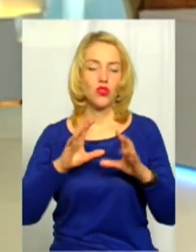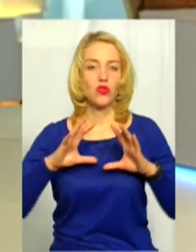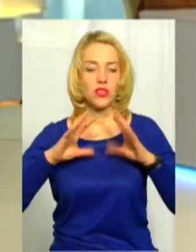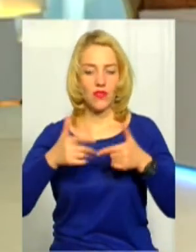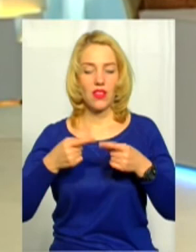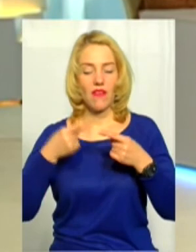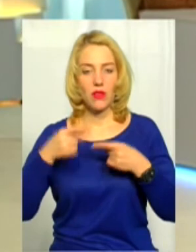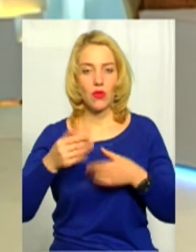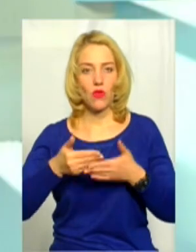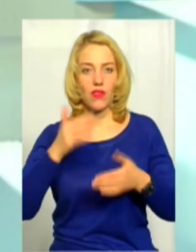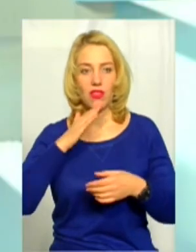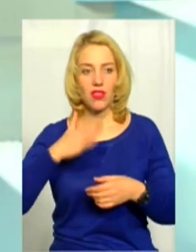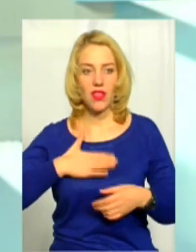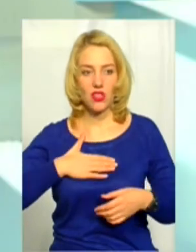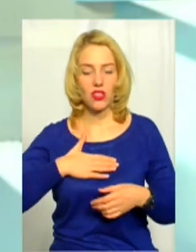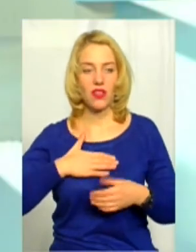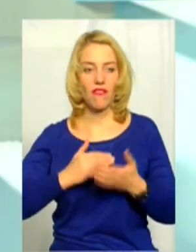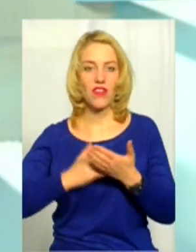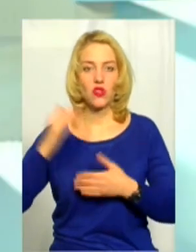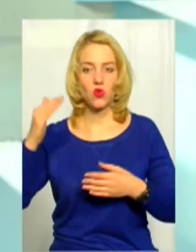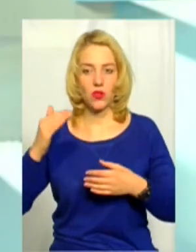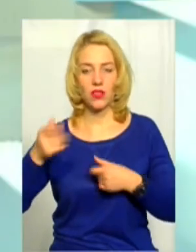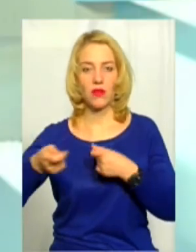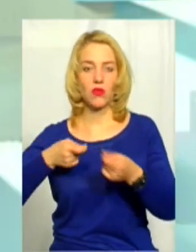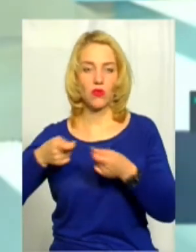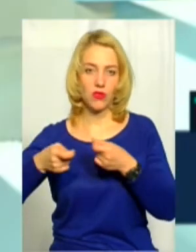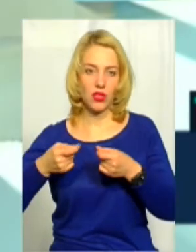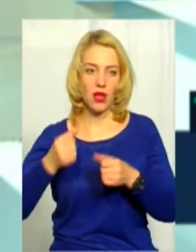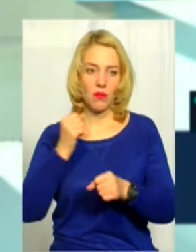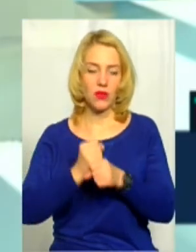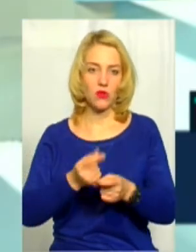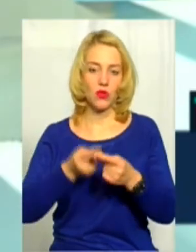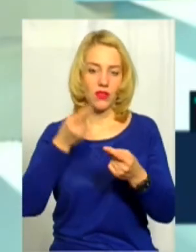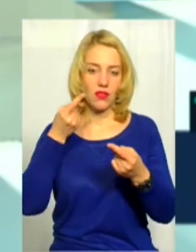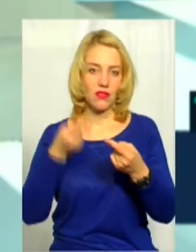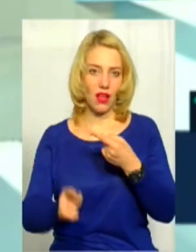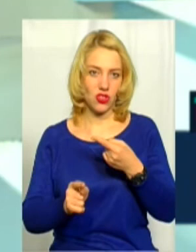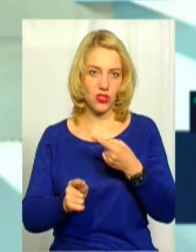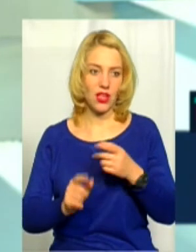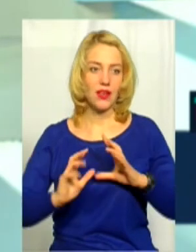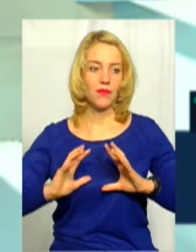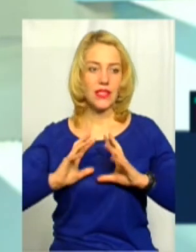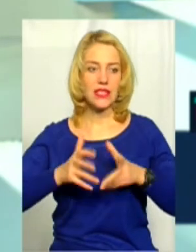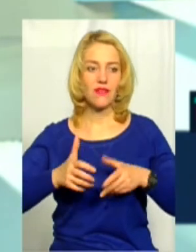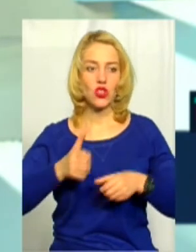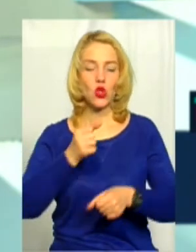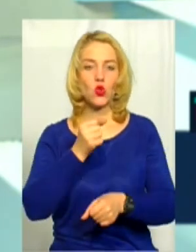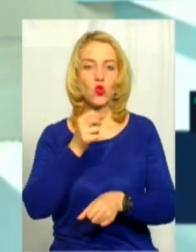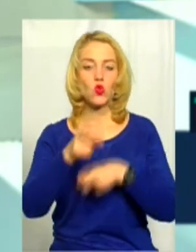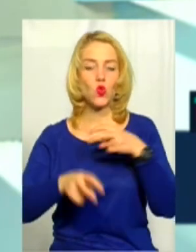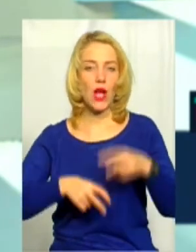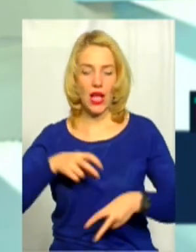скажімо, від наших високих мужів, працює абсолютно інакше. Світ шукає